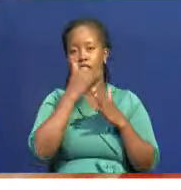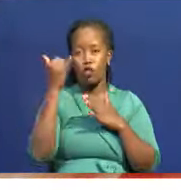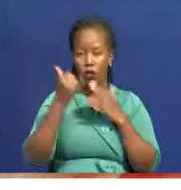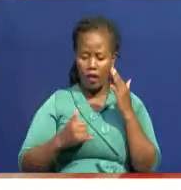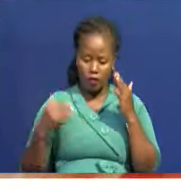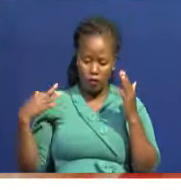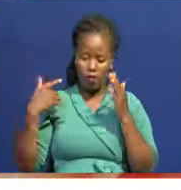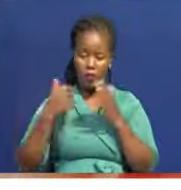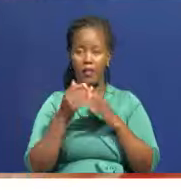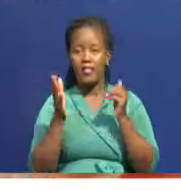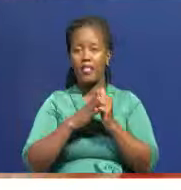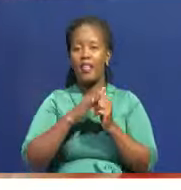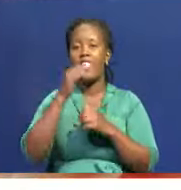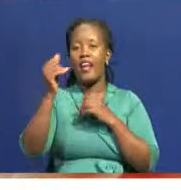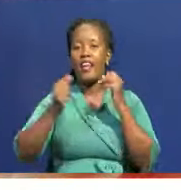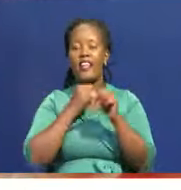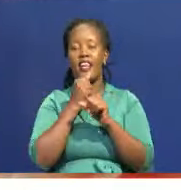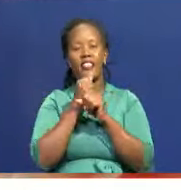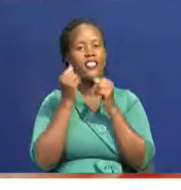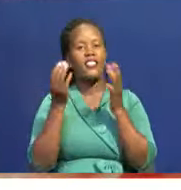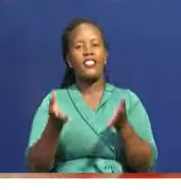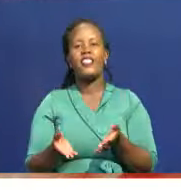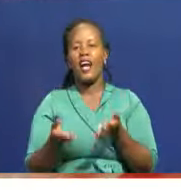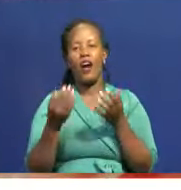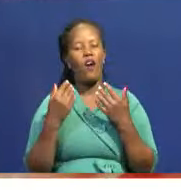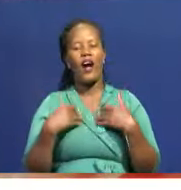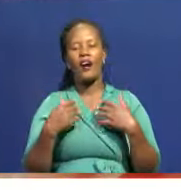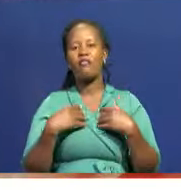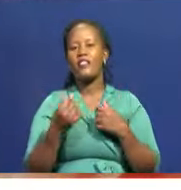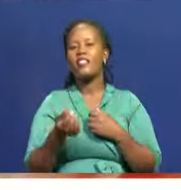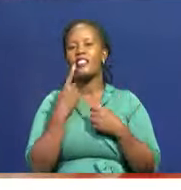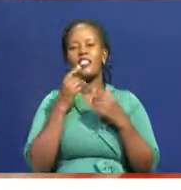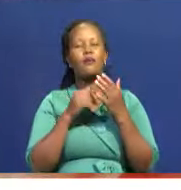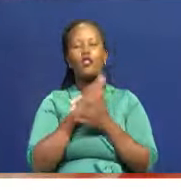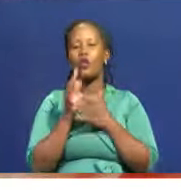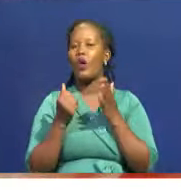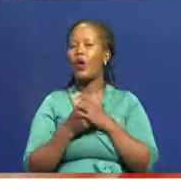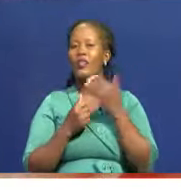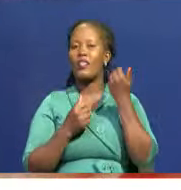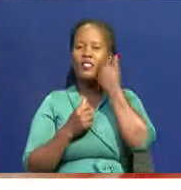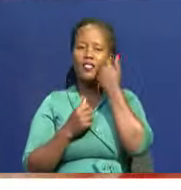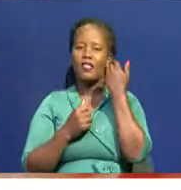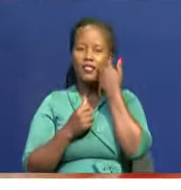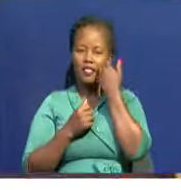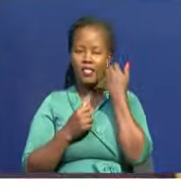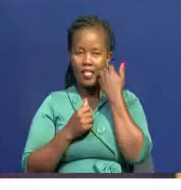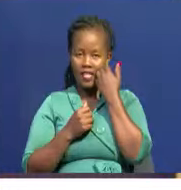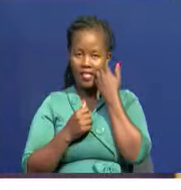miaka 9 sasa unagharamia matibabu ya magonjwa yote yakiwemo magonjwa sugu.